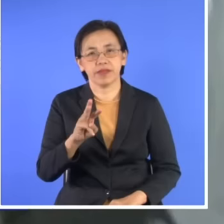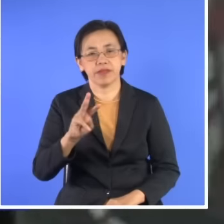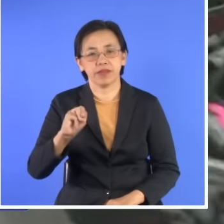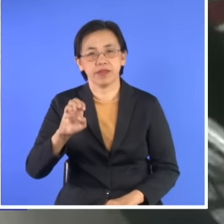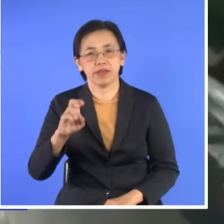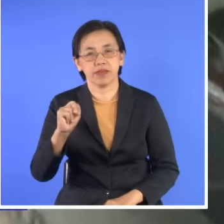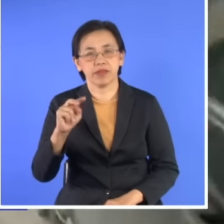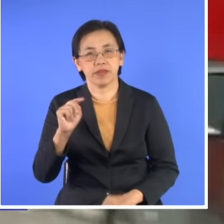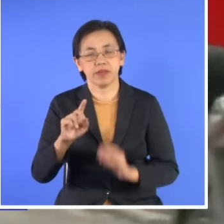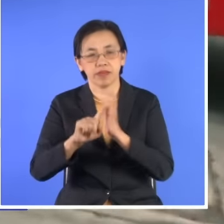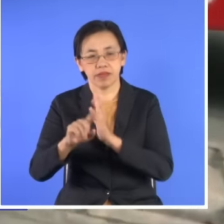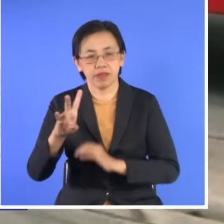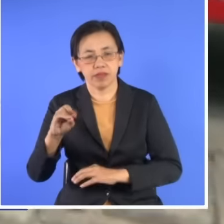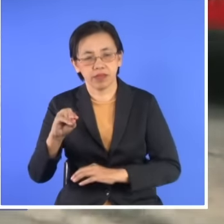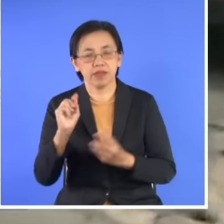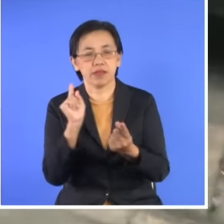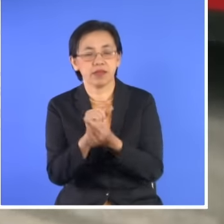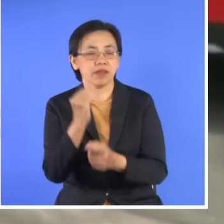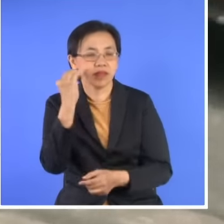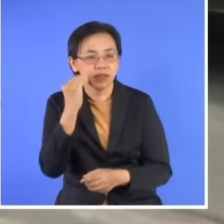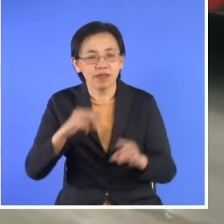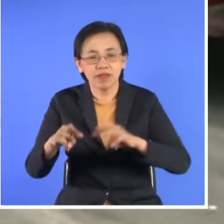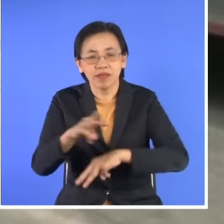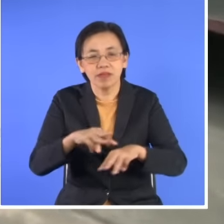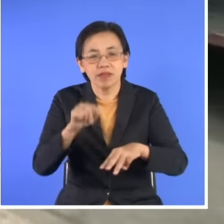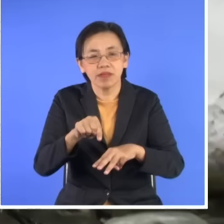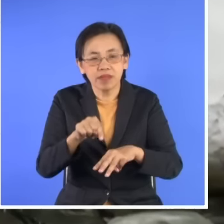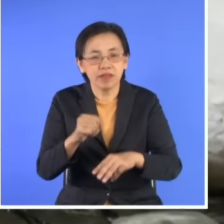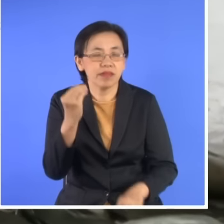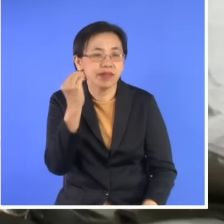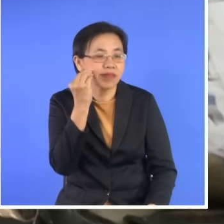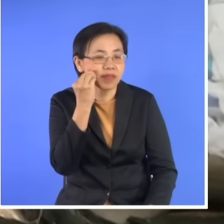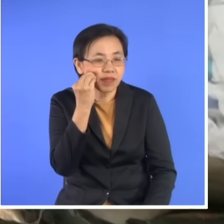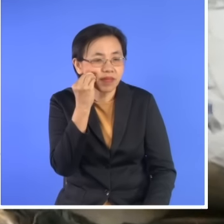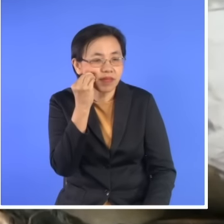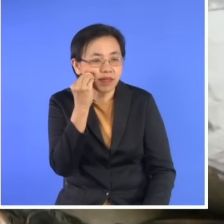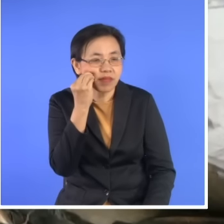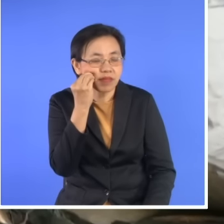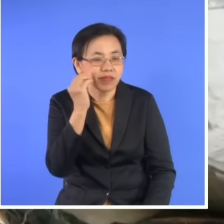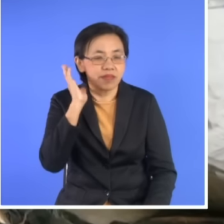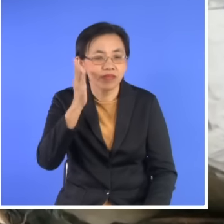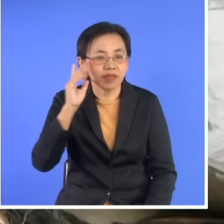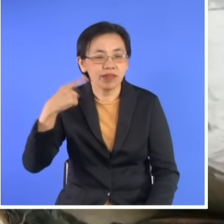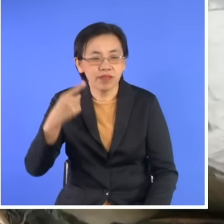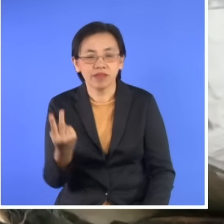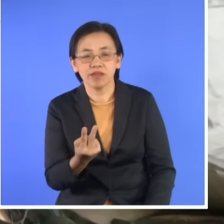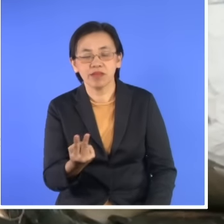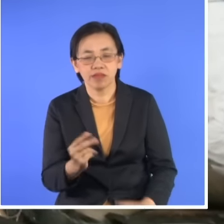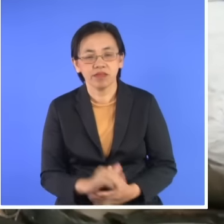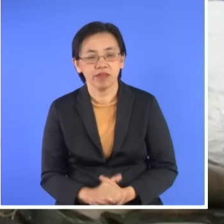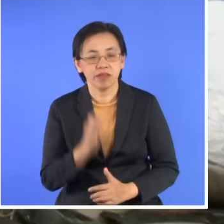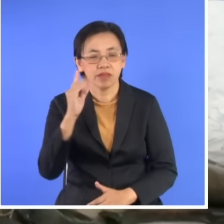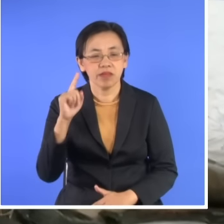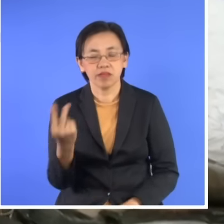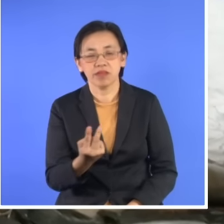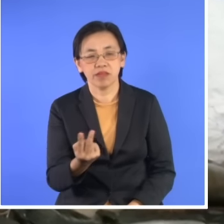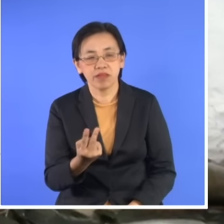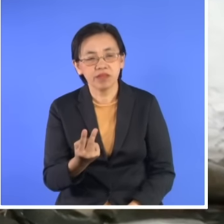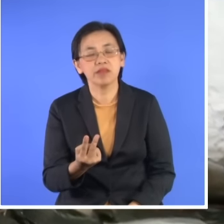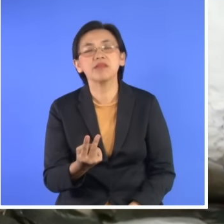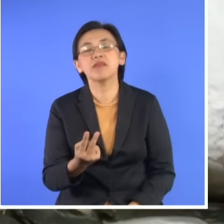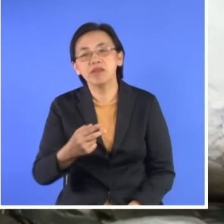โป้งกสุดยอดเลยไปที่บ้านร้างหลังหนึ่งเขาเข้าใจว่าบ้านหลังนี้น่าจะเป็นที่พักอาศัยของชายหญิงคู่นี้นะคะแต่ขณะนั้นเนี่ยทั้งคู่ออกไป